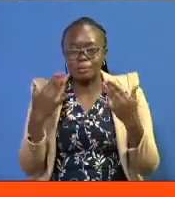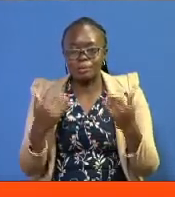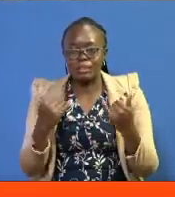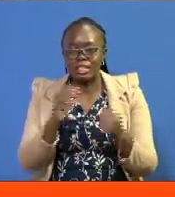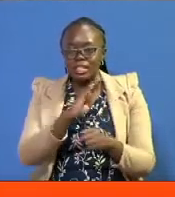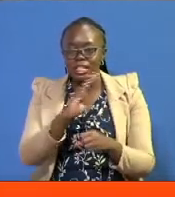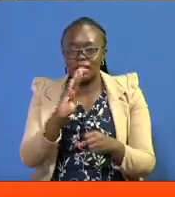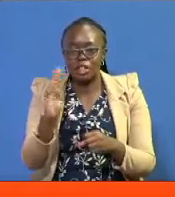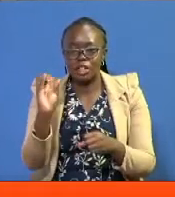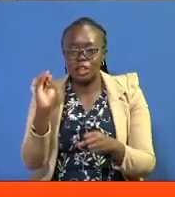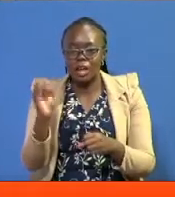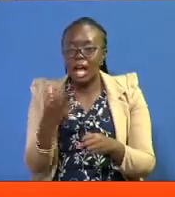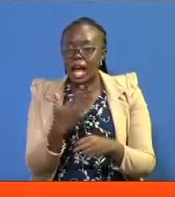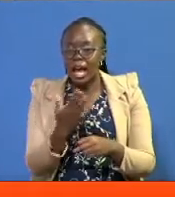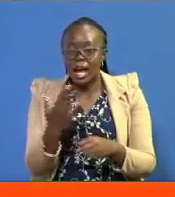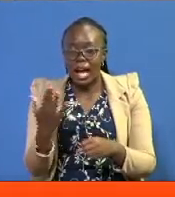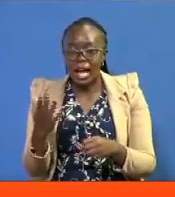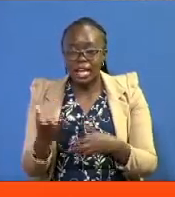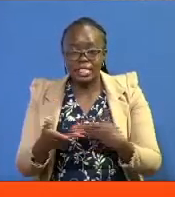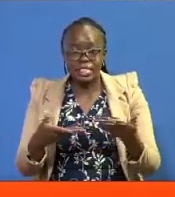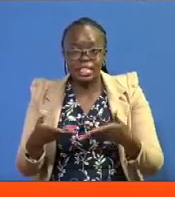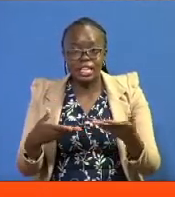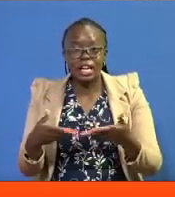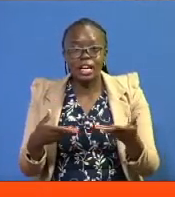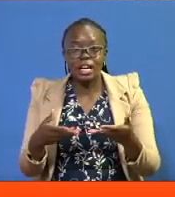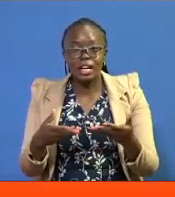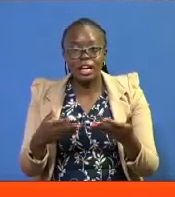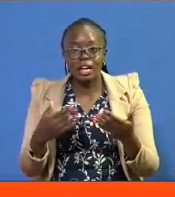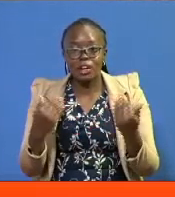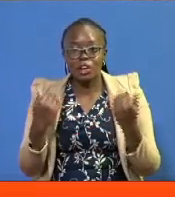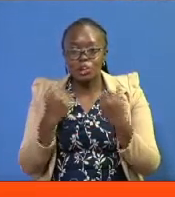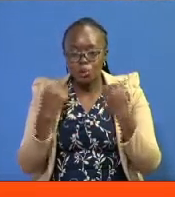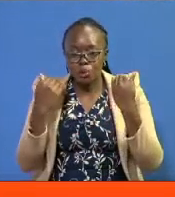wa mswada wa BBI uko mikononi mwa idara ya haki ya rufaa.